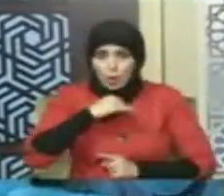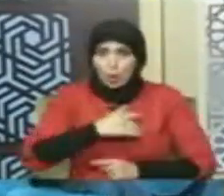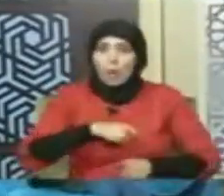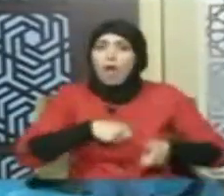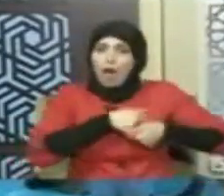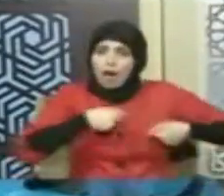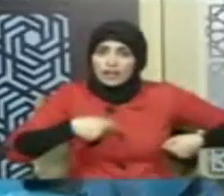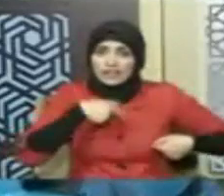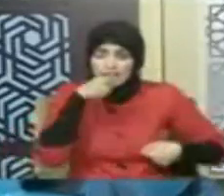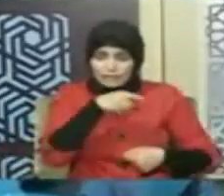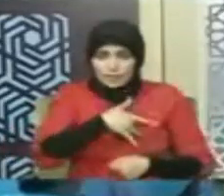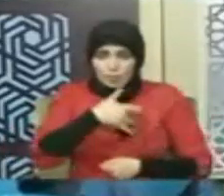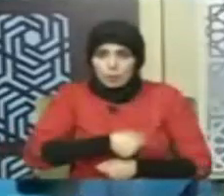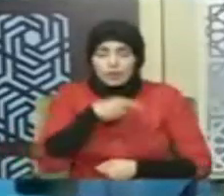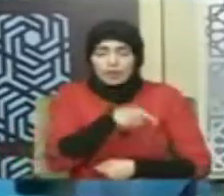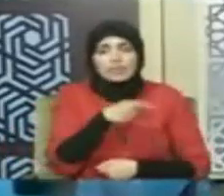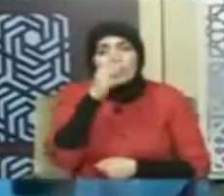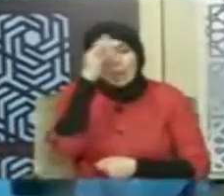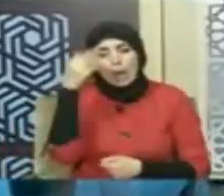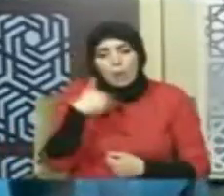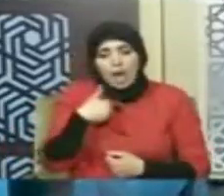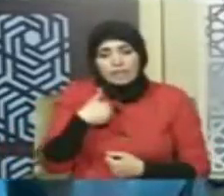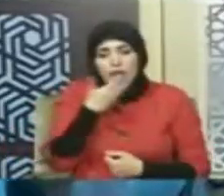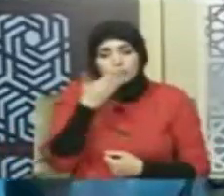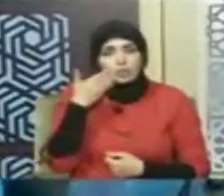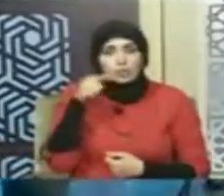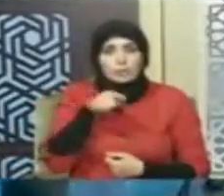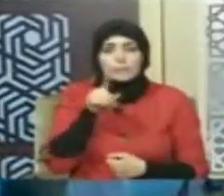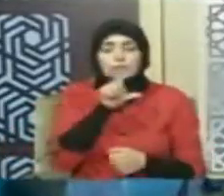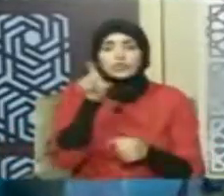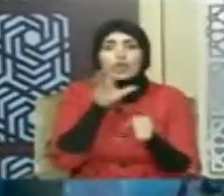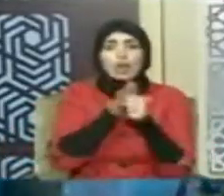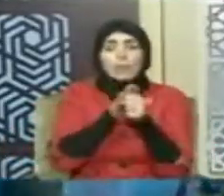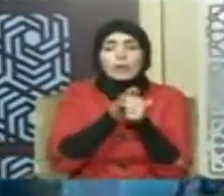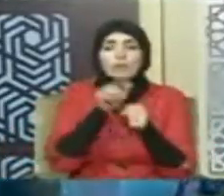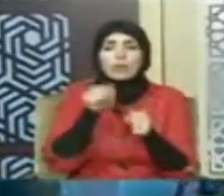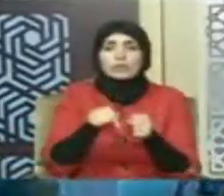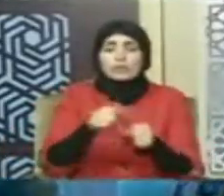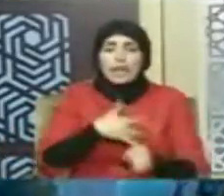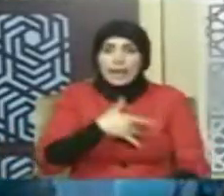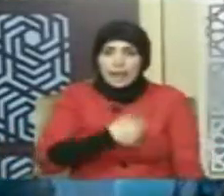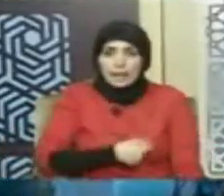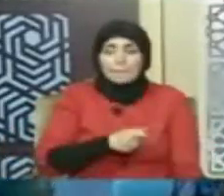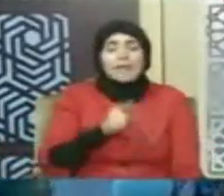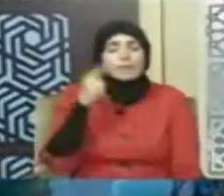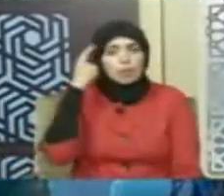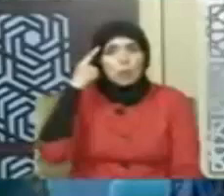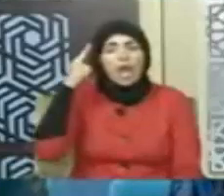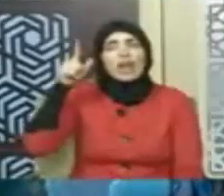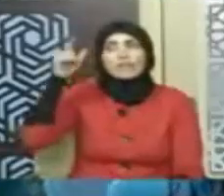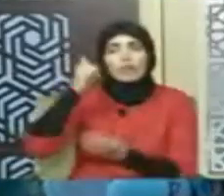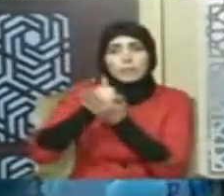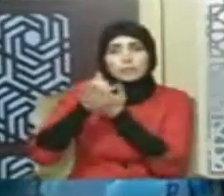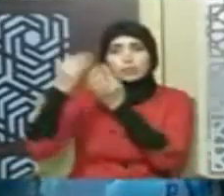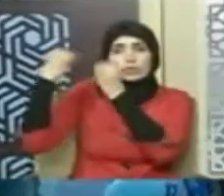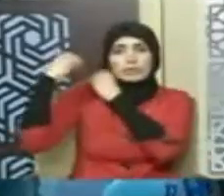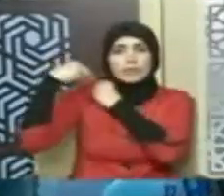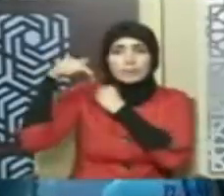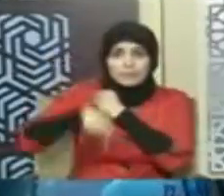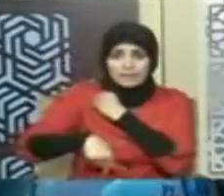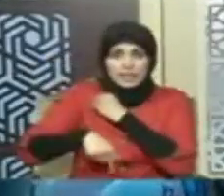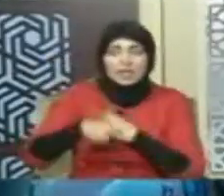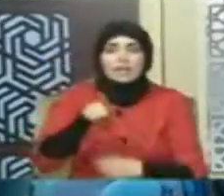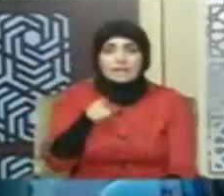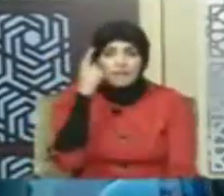ويقين أنك إذا صمت رمضان إيمانا واحتسابا غفر لك ما تقدم من ذنبك؟ هل أنت